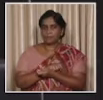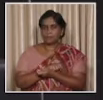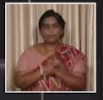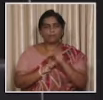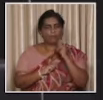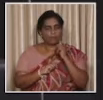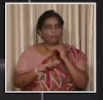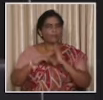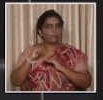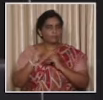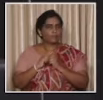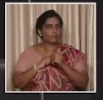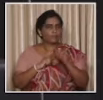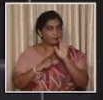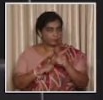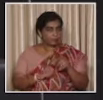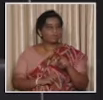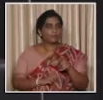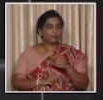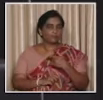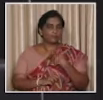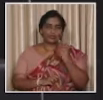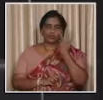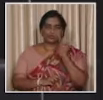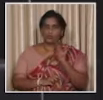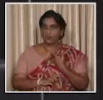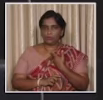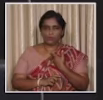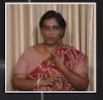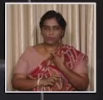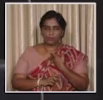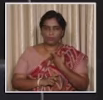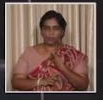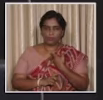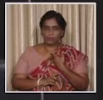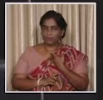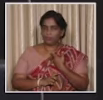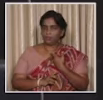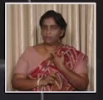සමහර දේවල් සිදු වෙන අය කියන එක පිළිබඳව මම කනගාටු